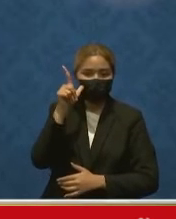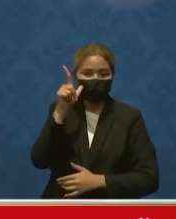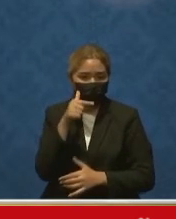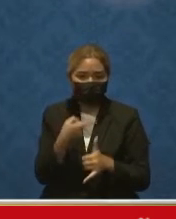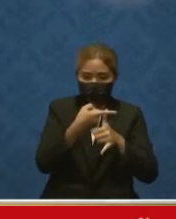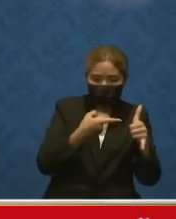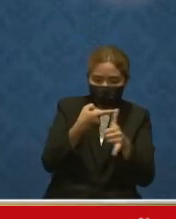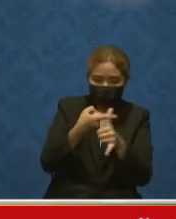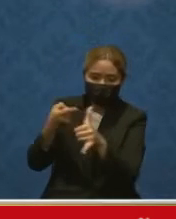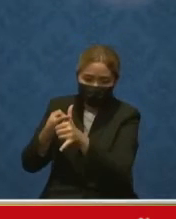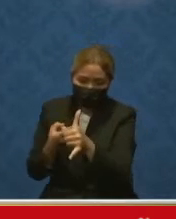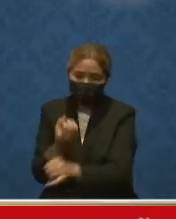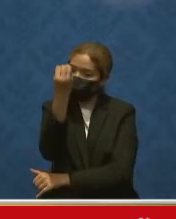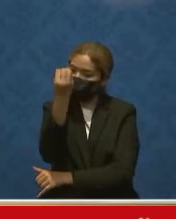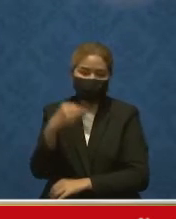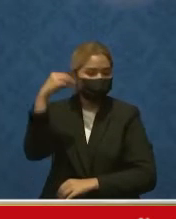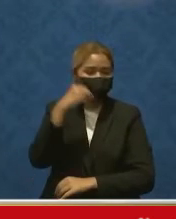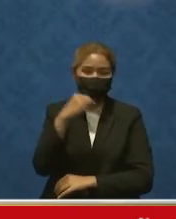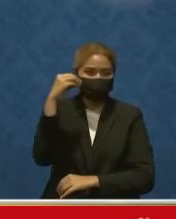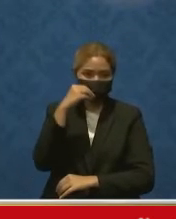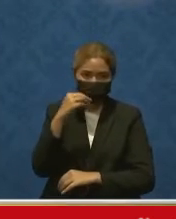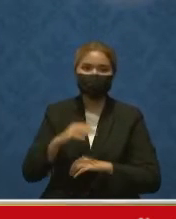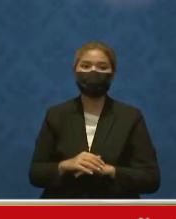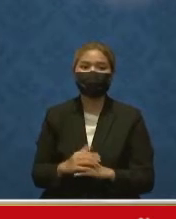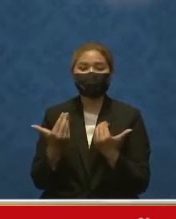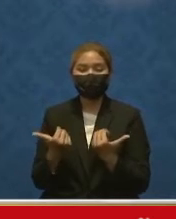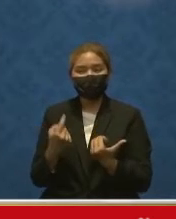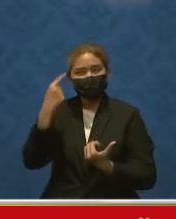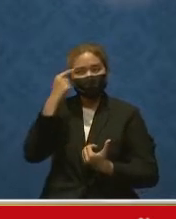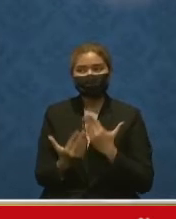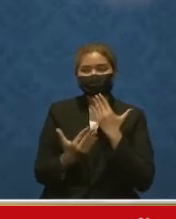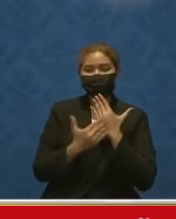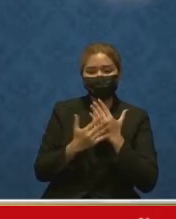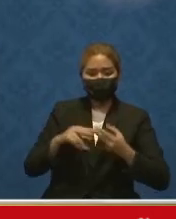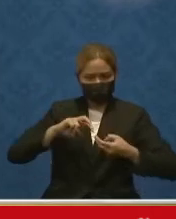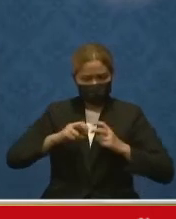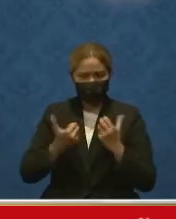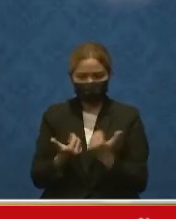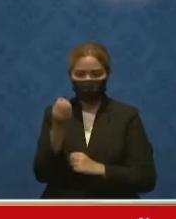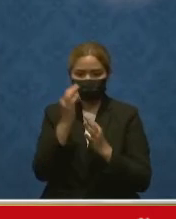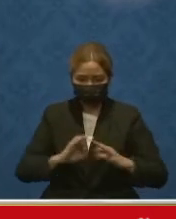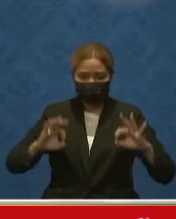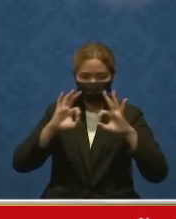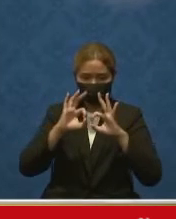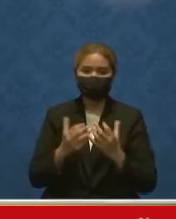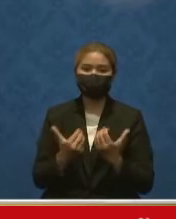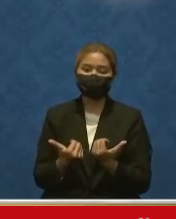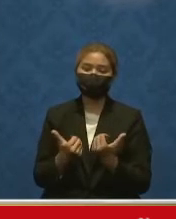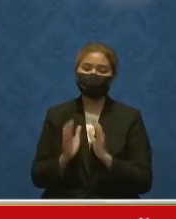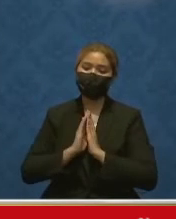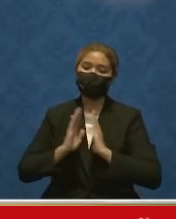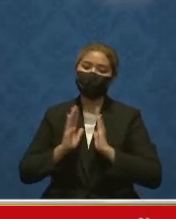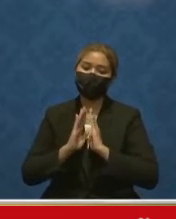ทุกวันแล้วเราไม่ตระหนักถึงปัญหานี้นะครับก็ต้องขอบคุณคุณจะเริ่มตีที่มาตอบให้ผมในพูดว่าโอ้